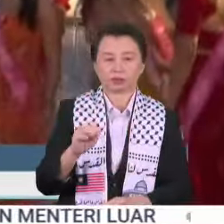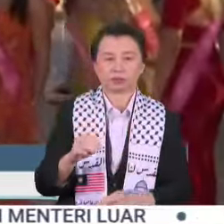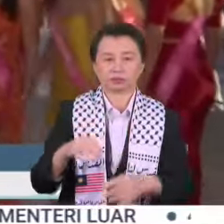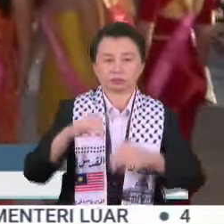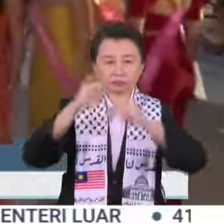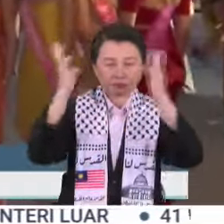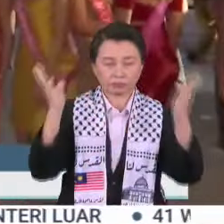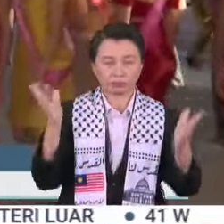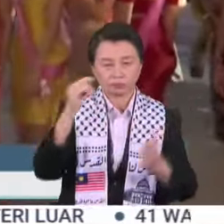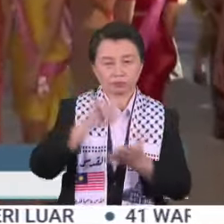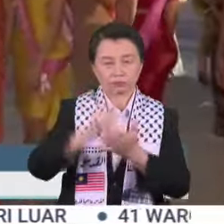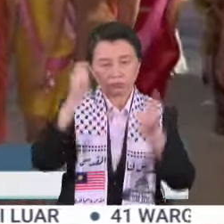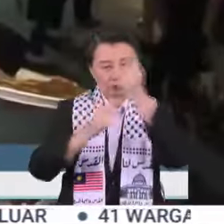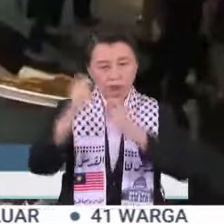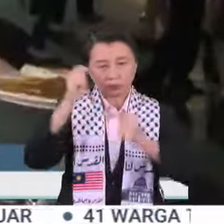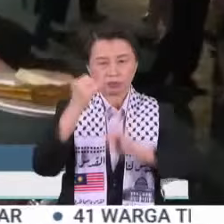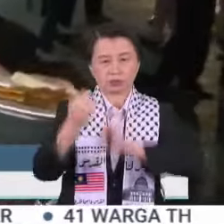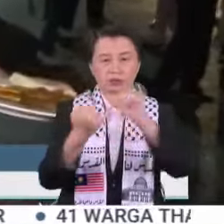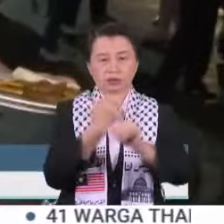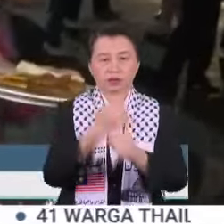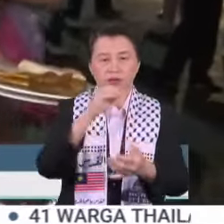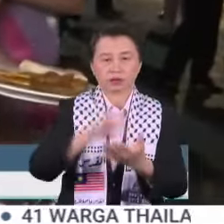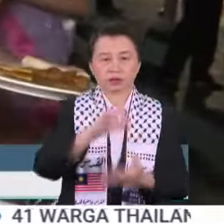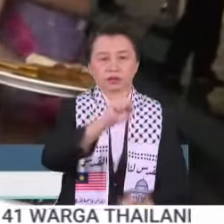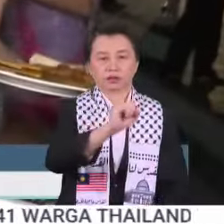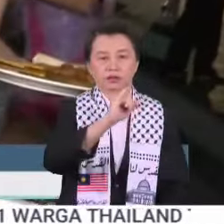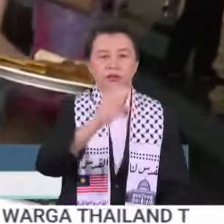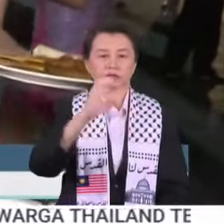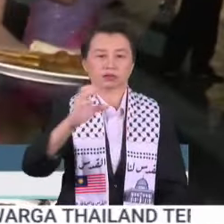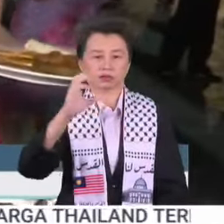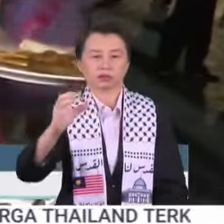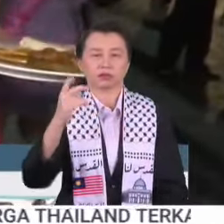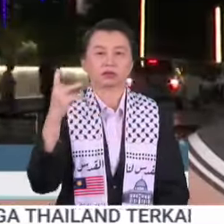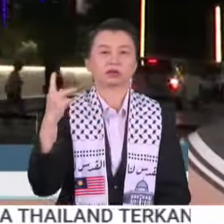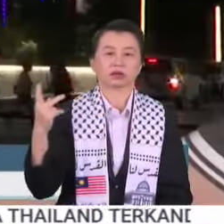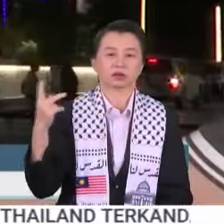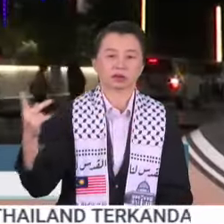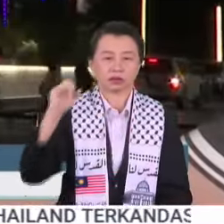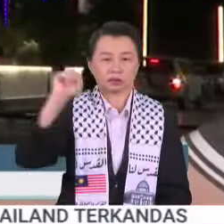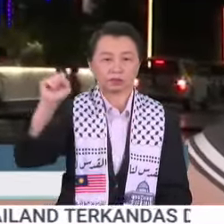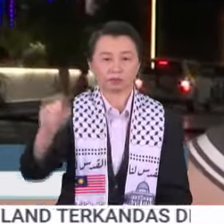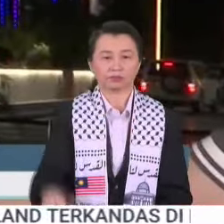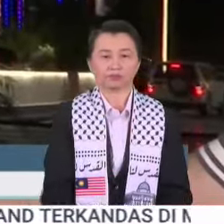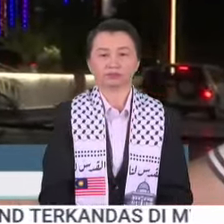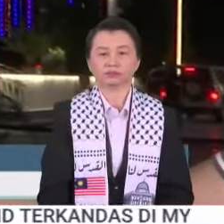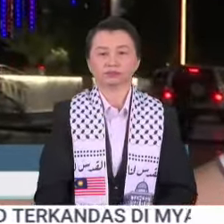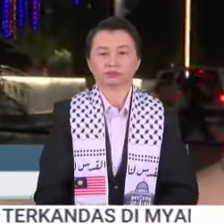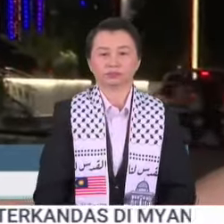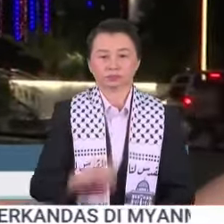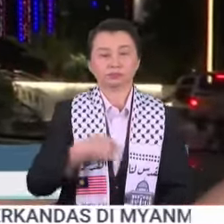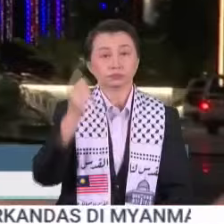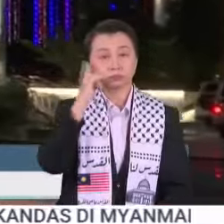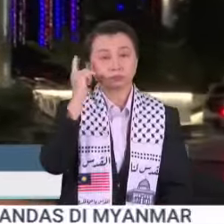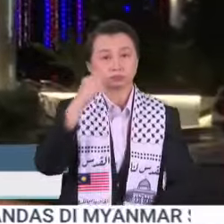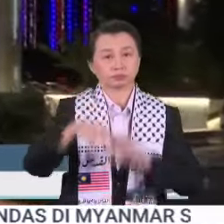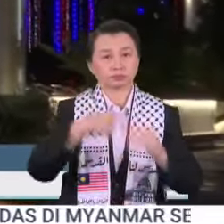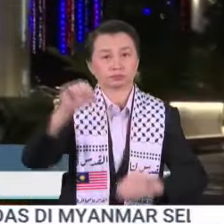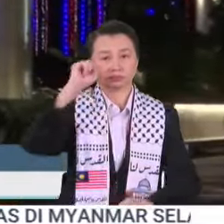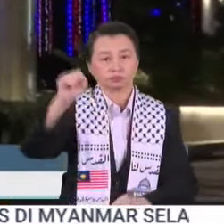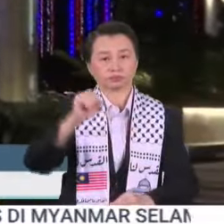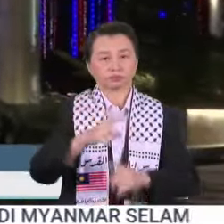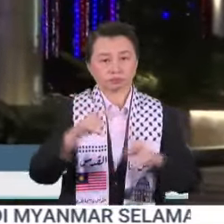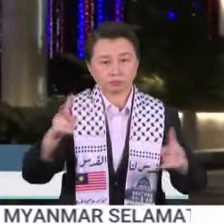Sunset Dinner Miss Tourism International di SICC Kota Kinabalu. What I like the most about Sabah is the people, is